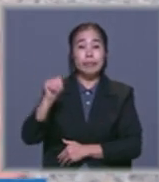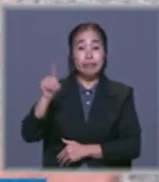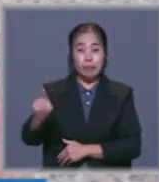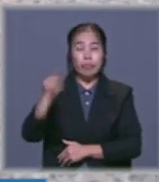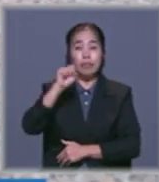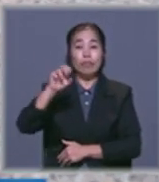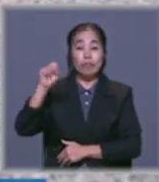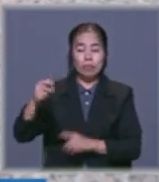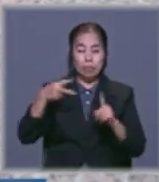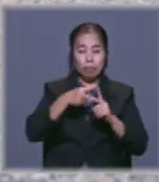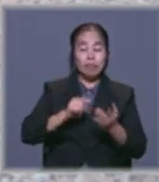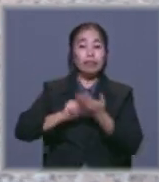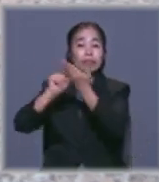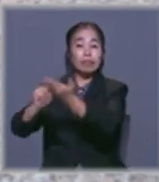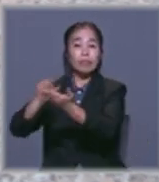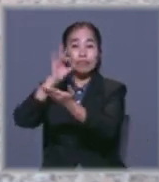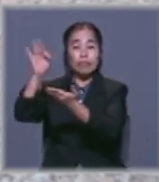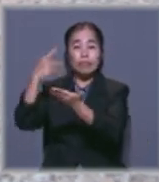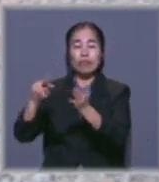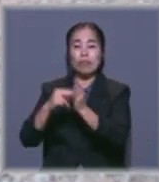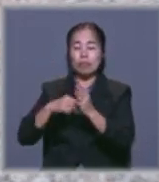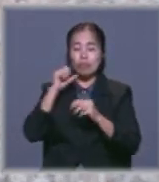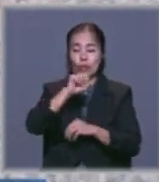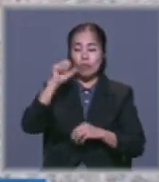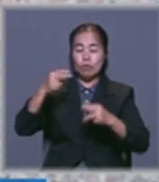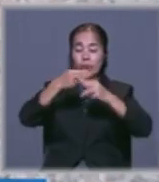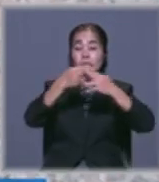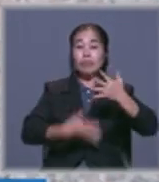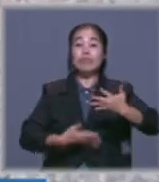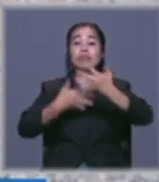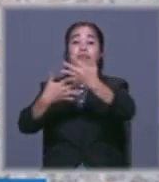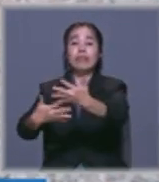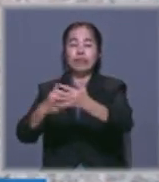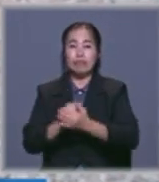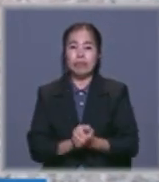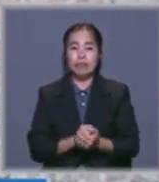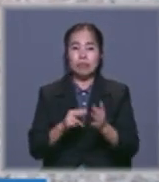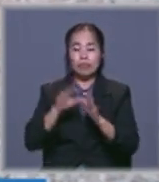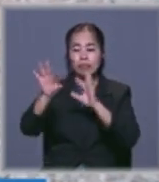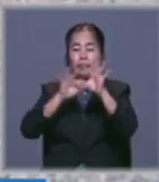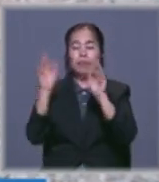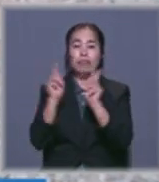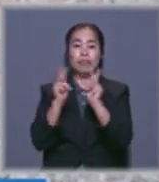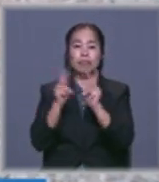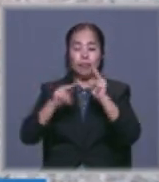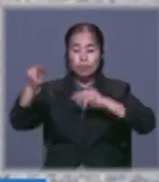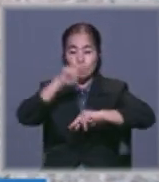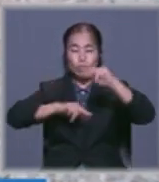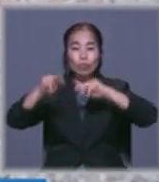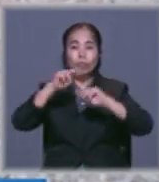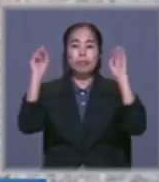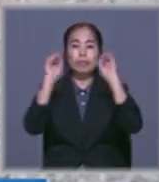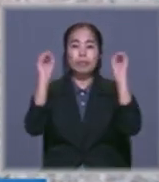ที่พรรคอนาคตใหม่ยื่นไปเนี่ยเป็นการยื่นโดยส.ส.เข้าชื่อนะครับไม่ได้ตั้งคณะกรรมการไต่สวนข้อเท็จ